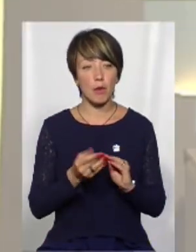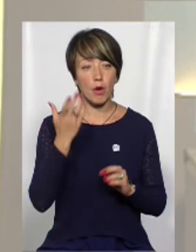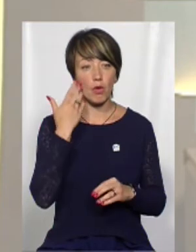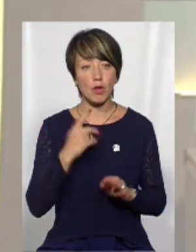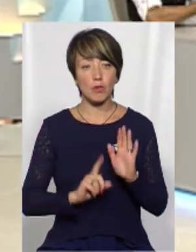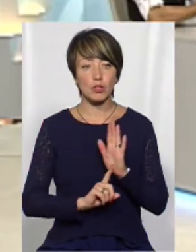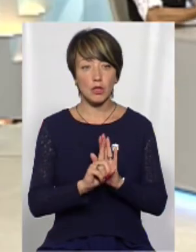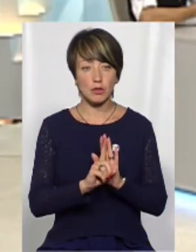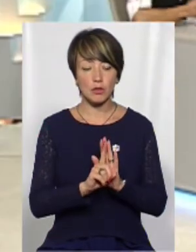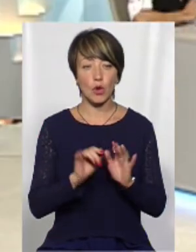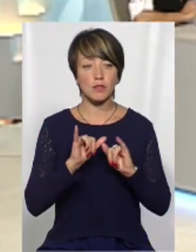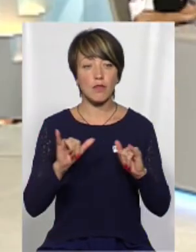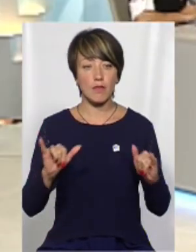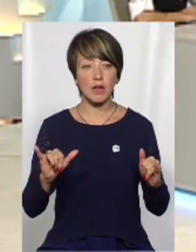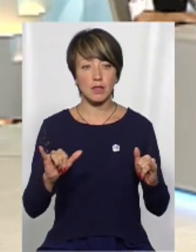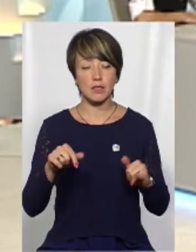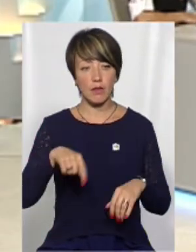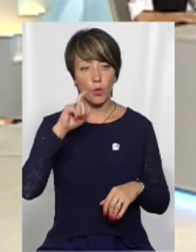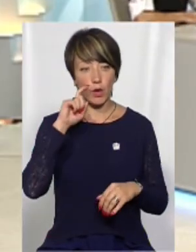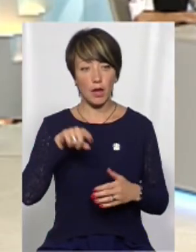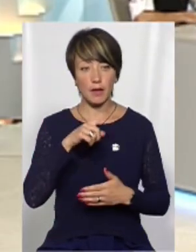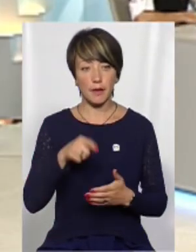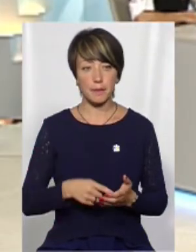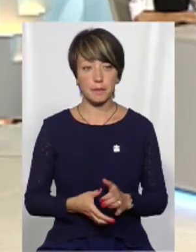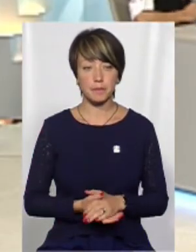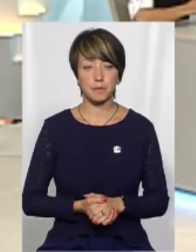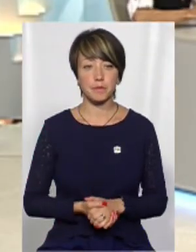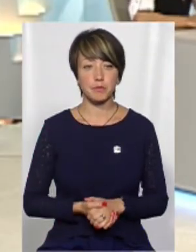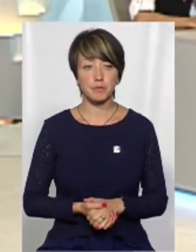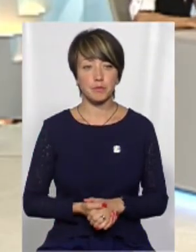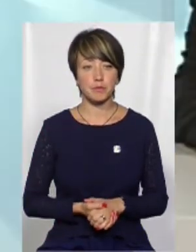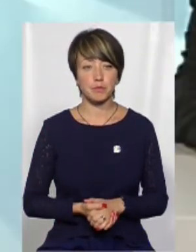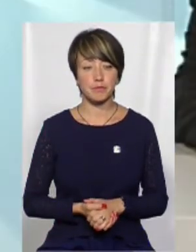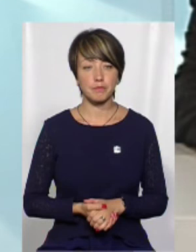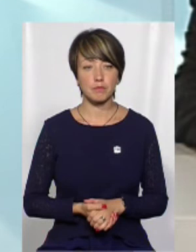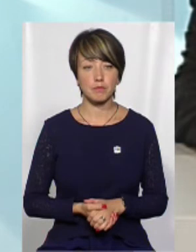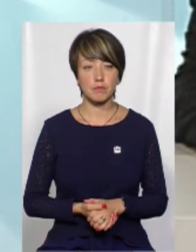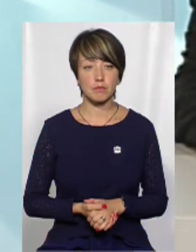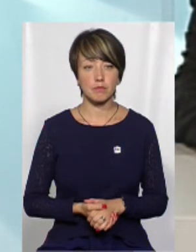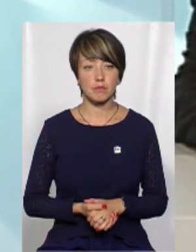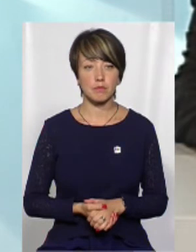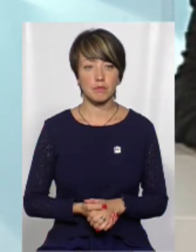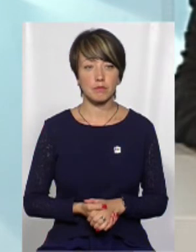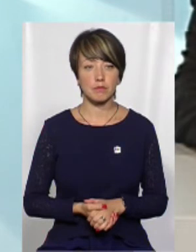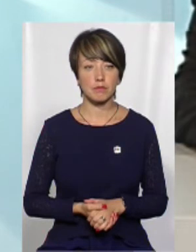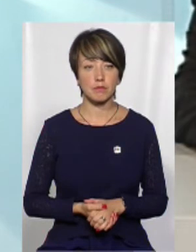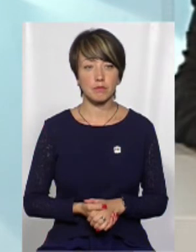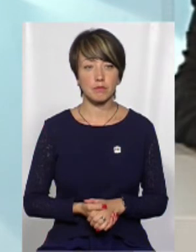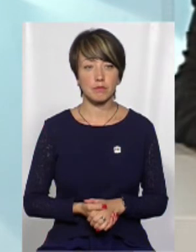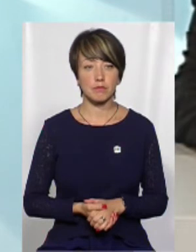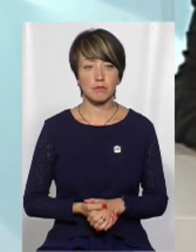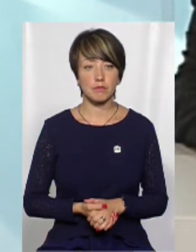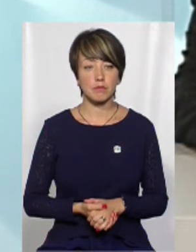ви почали розвиватися на території України? En parlant de votre business, quels étaient les problèmes quand vous avez